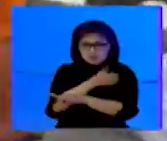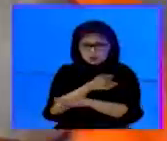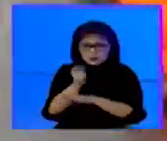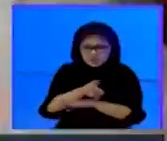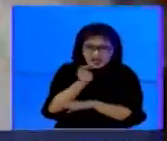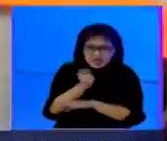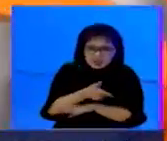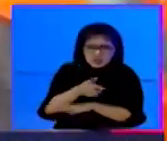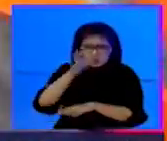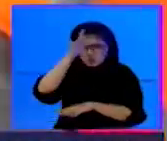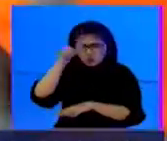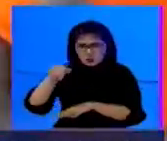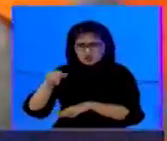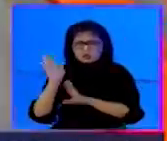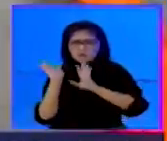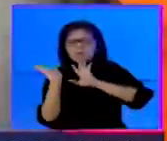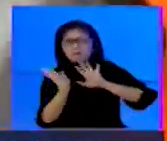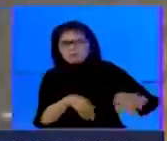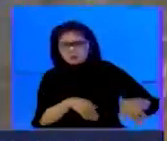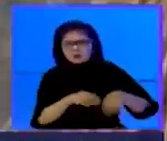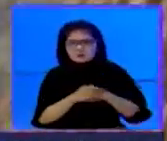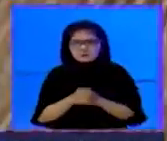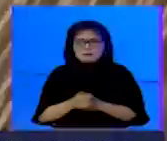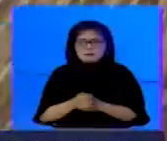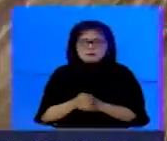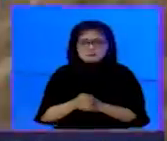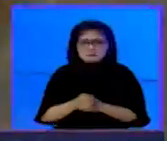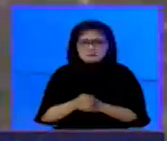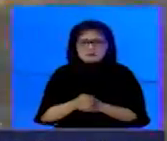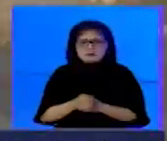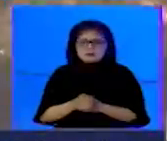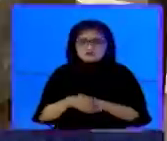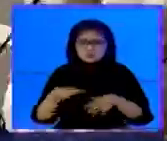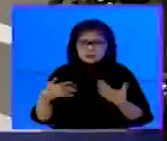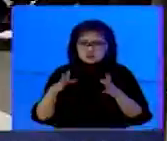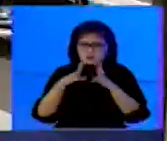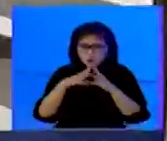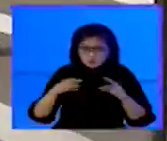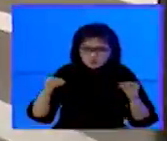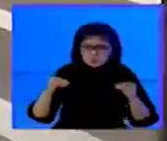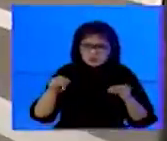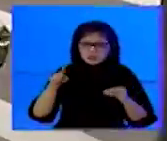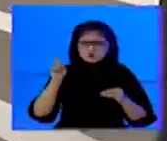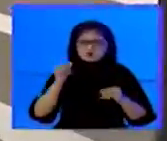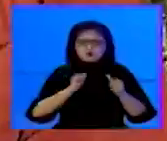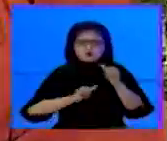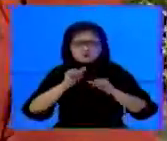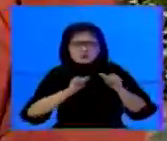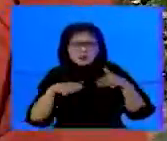ini ya, kayak udah dari kemarin-kemarin terus efeknya ke sekarang kayak gitu. Kalau menurut Kakak nih, solusi terbaik dari pihak perusahaan seperti apa,